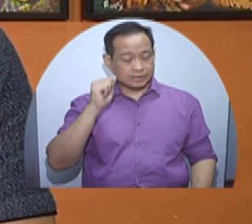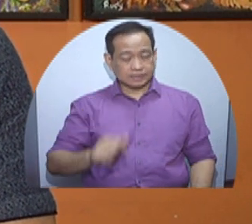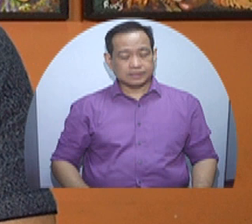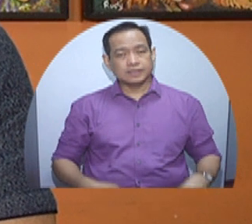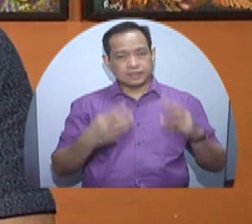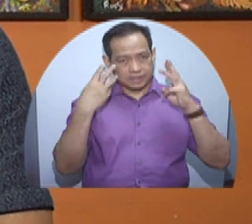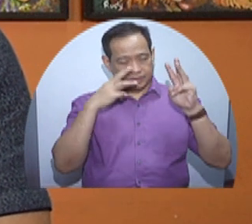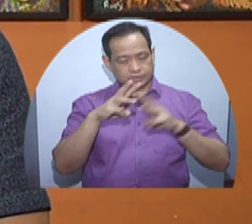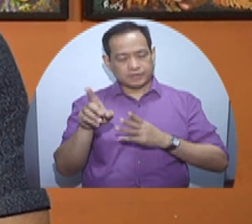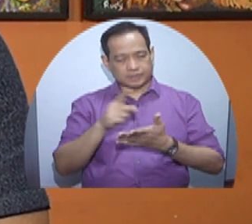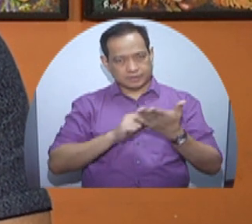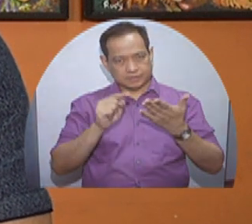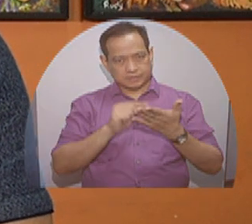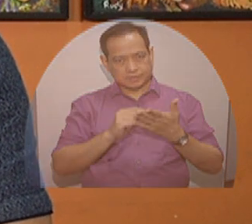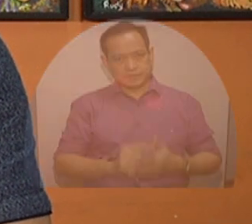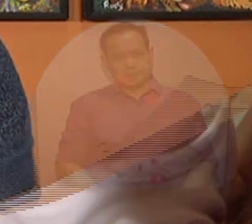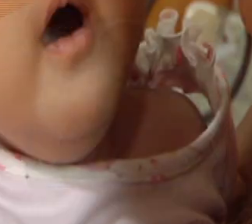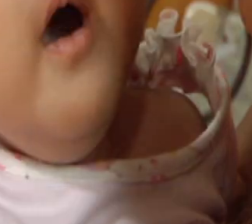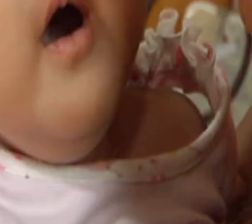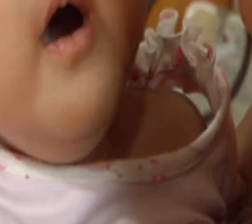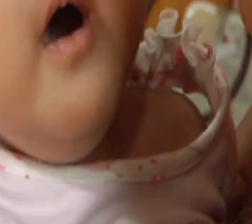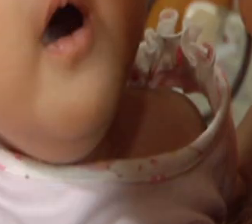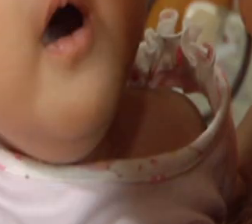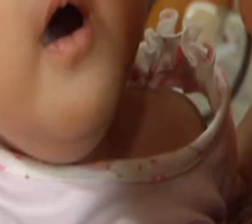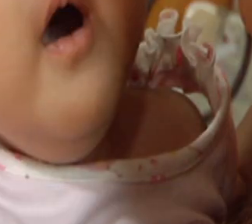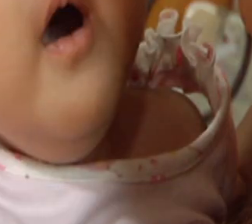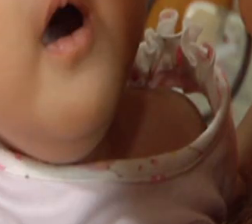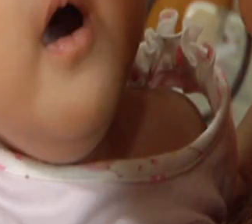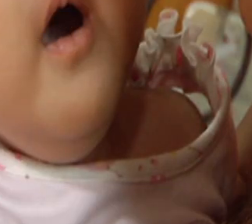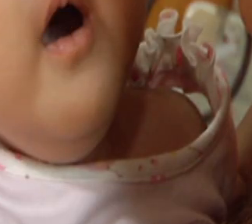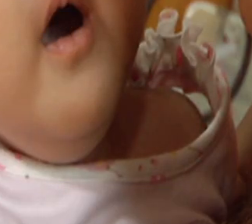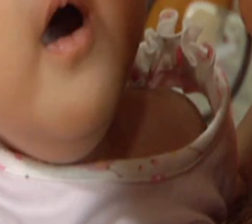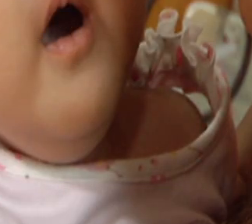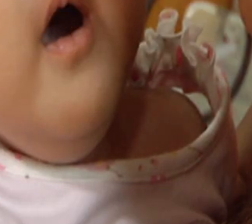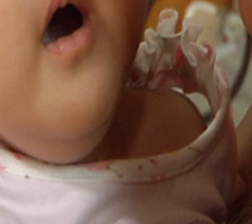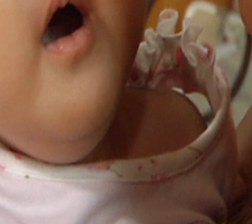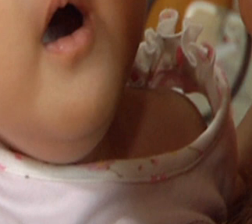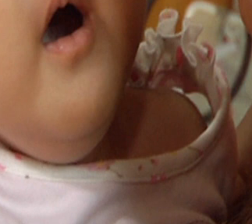Panoorin po natin.